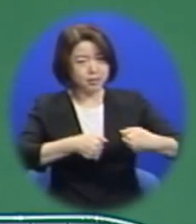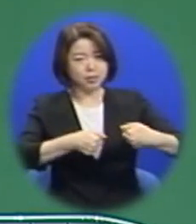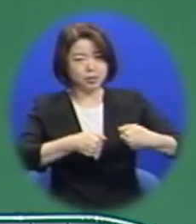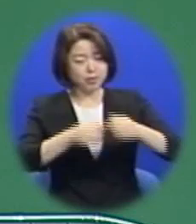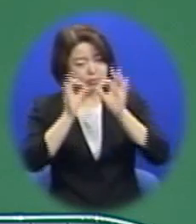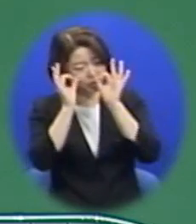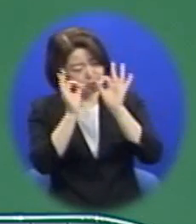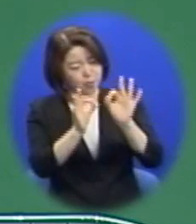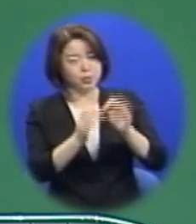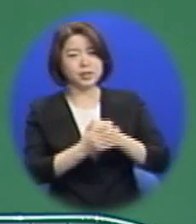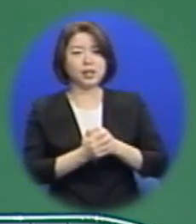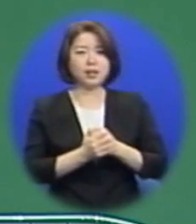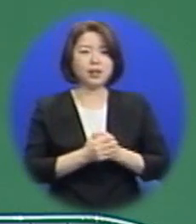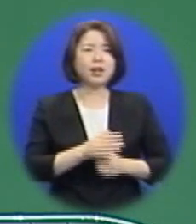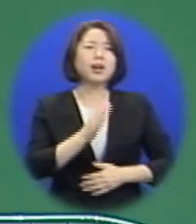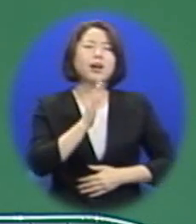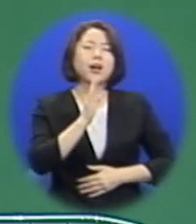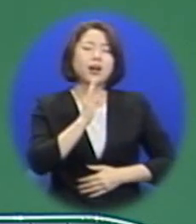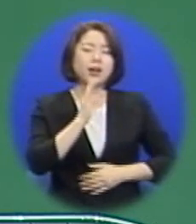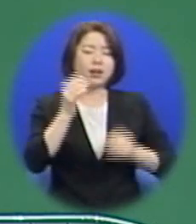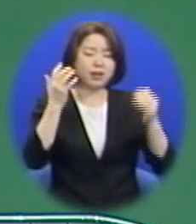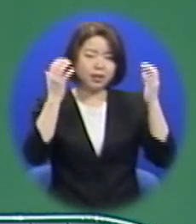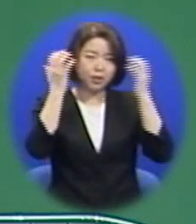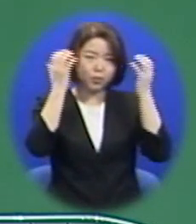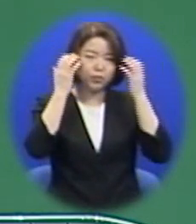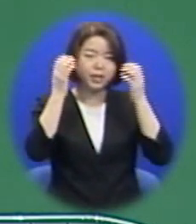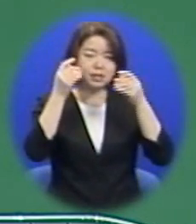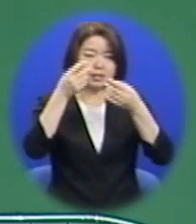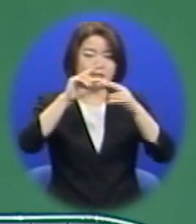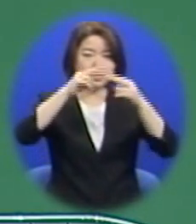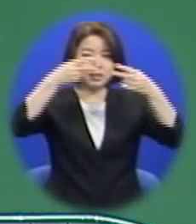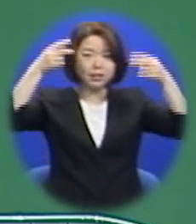지켜보면서 고난이 면류관이구나.